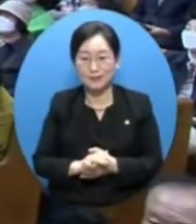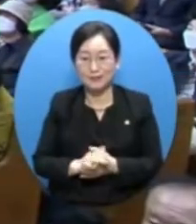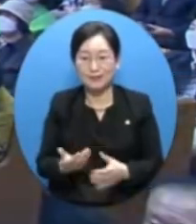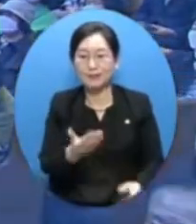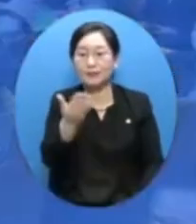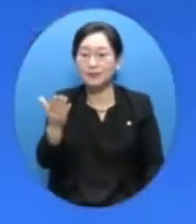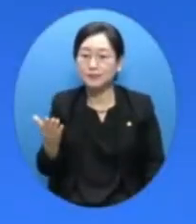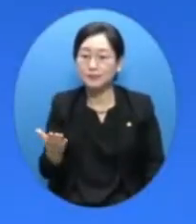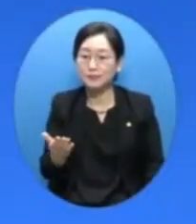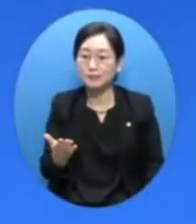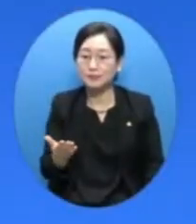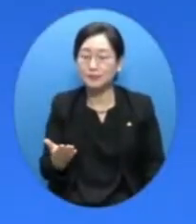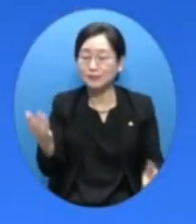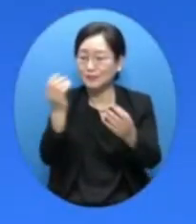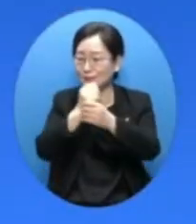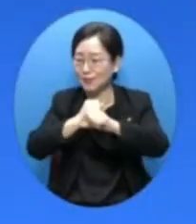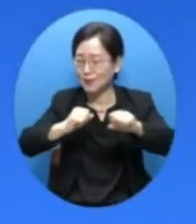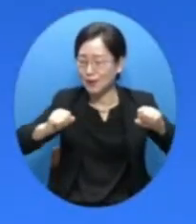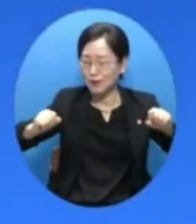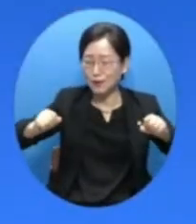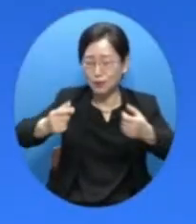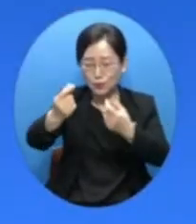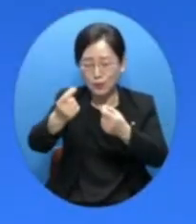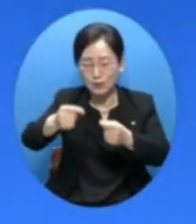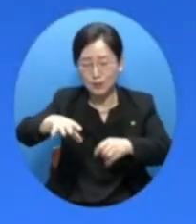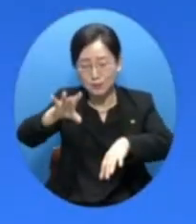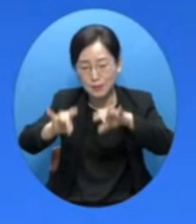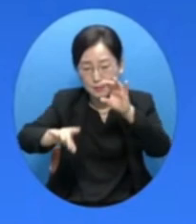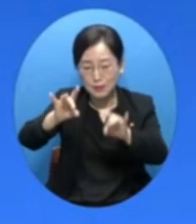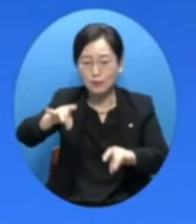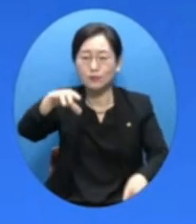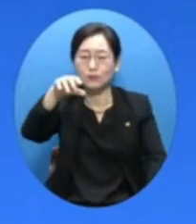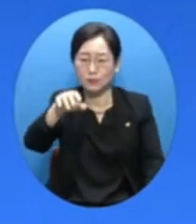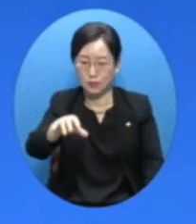여러분 광야같이 메마른 땅에